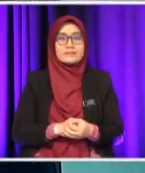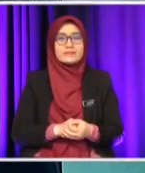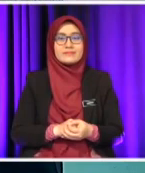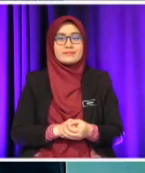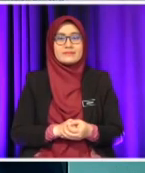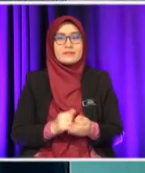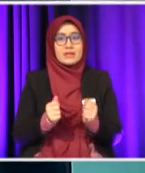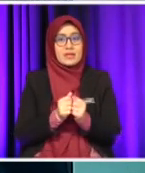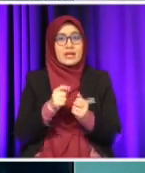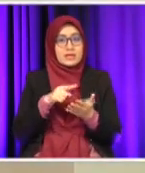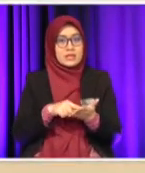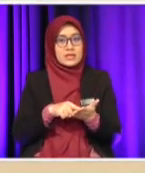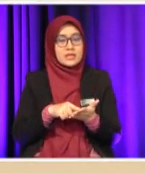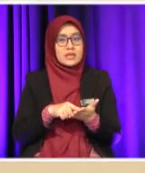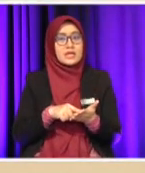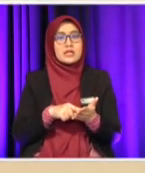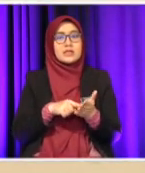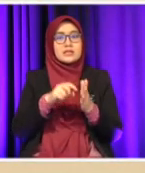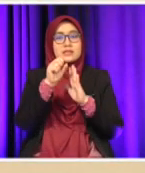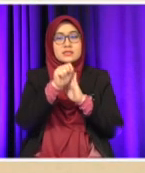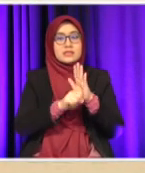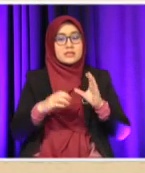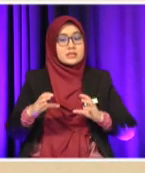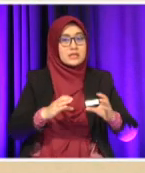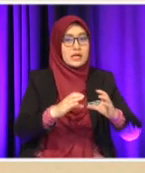terapung terapung ini dia